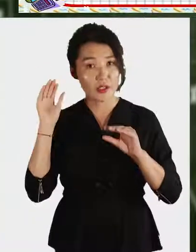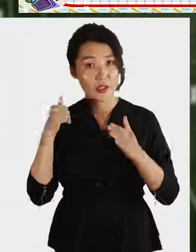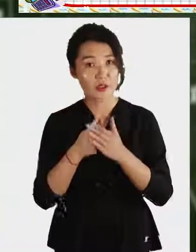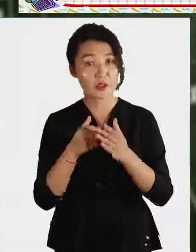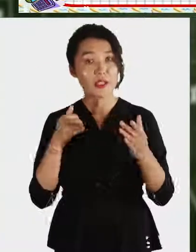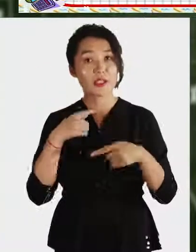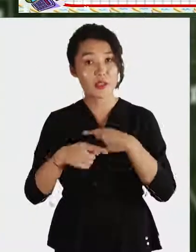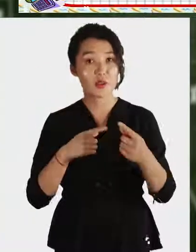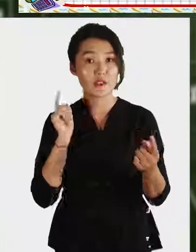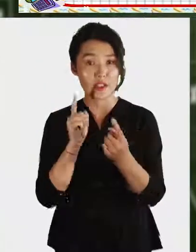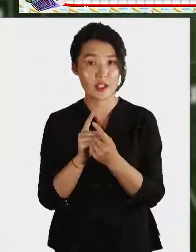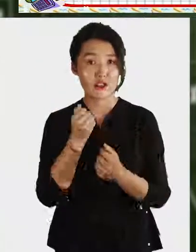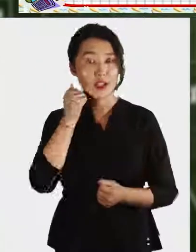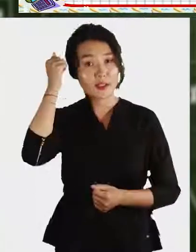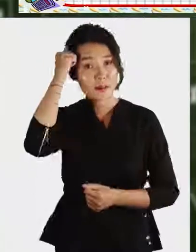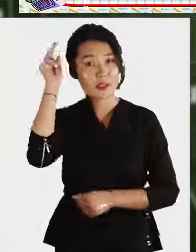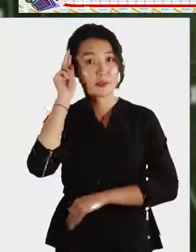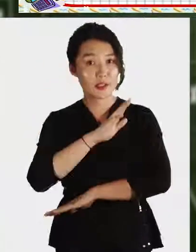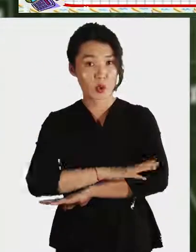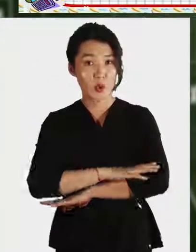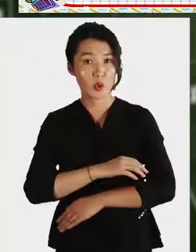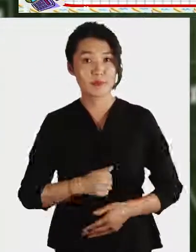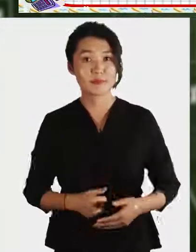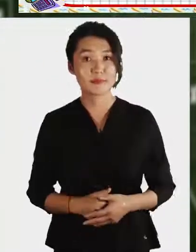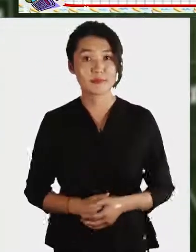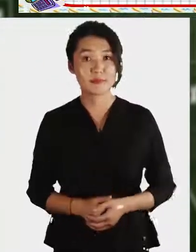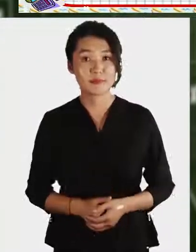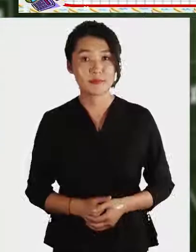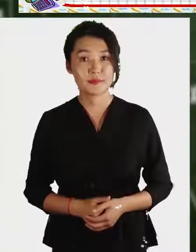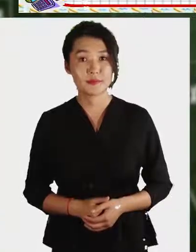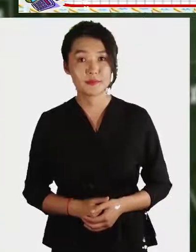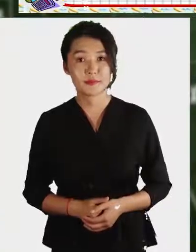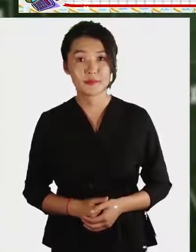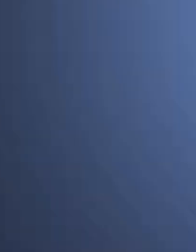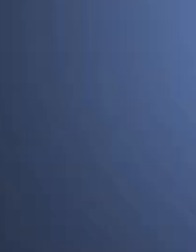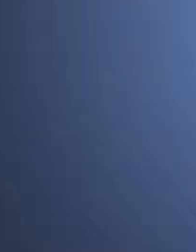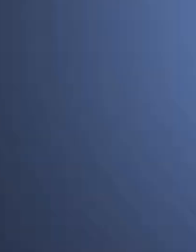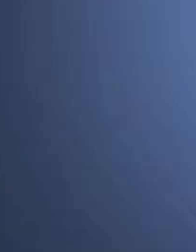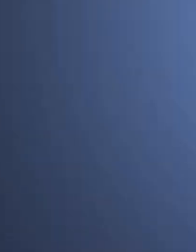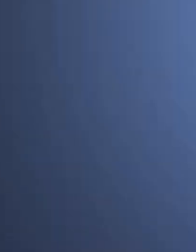окончен. Я с вами прощаюсь до следующей встречи. Спасибо за урок.